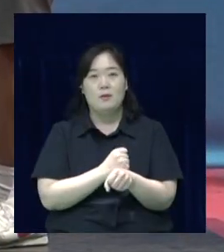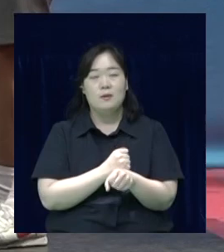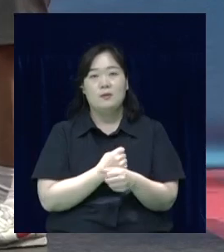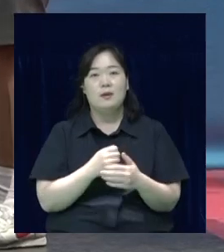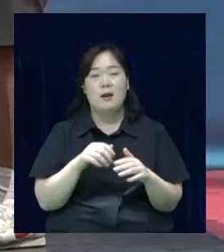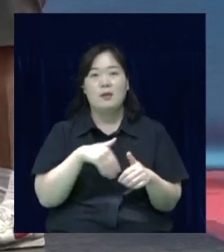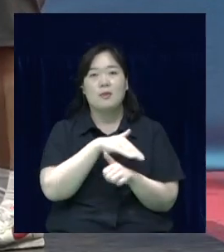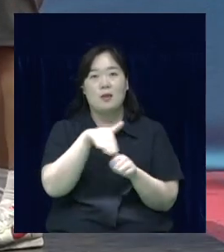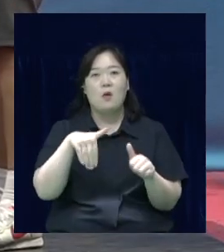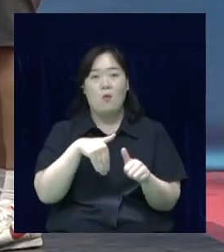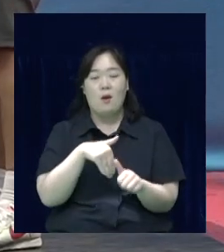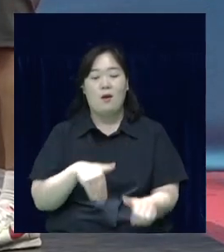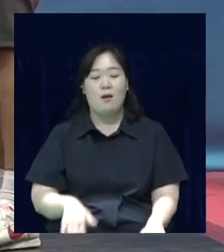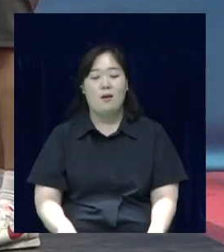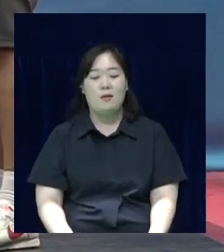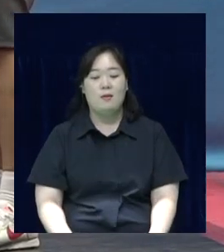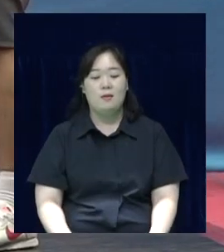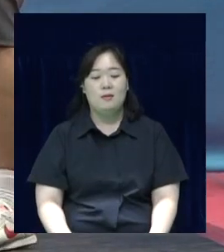자,